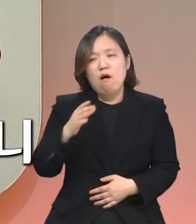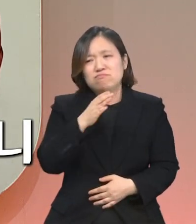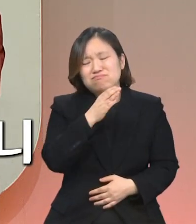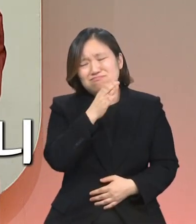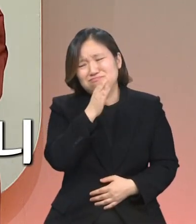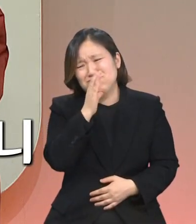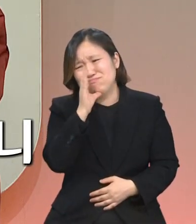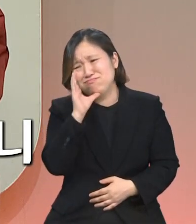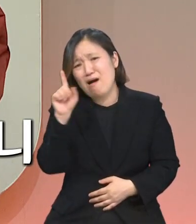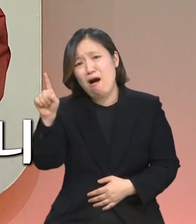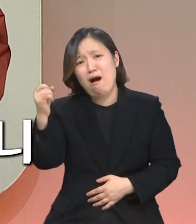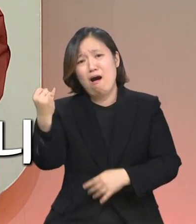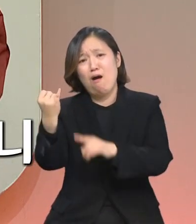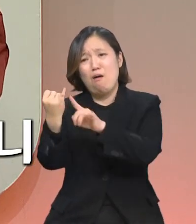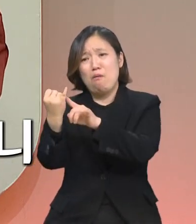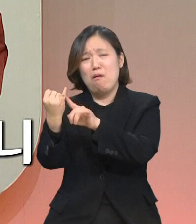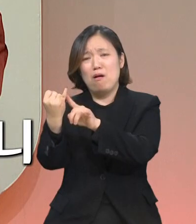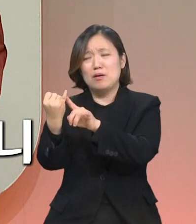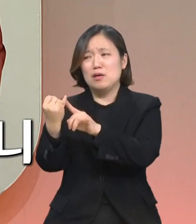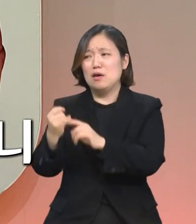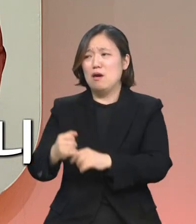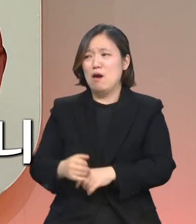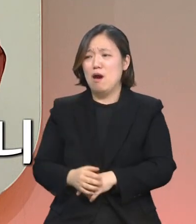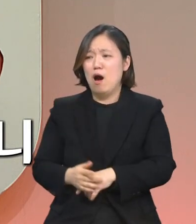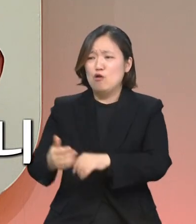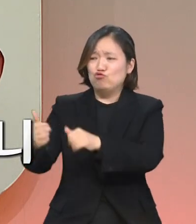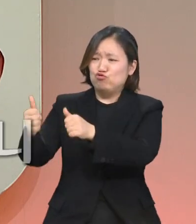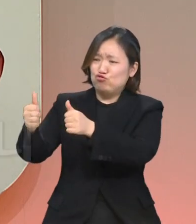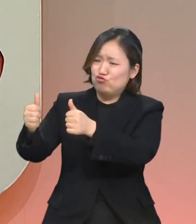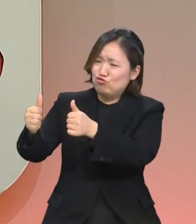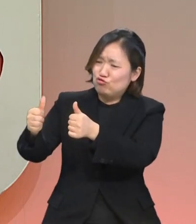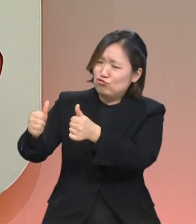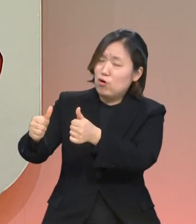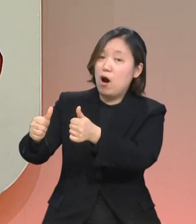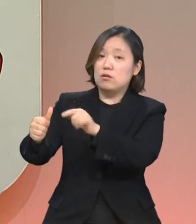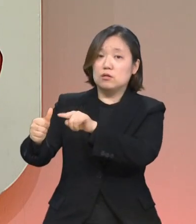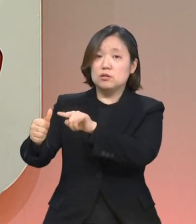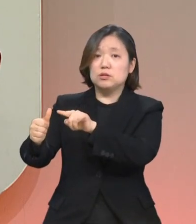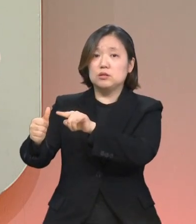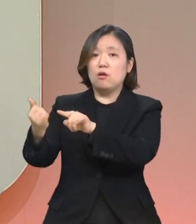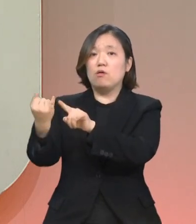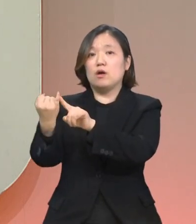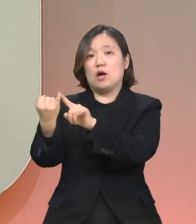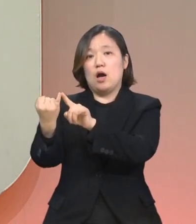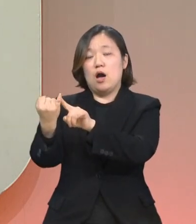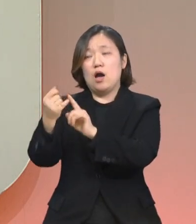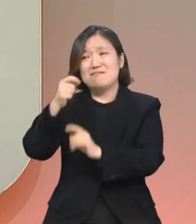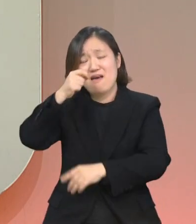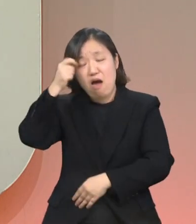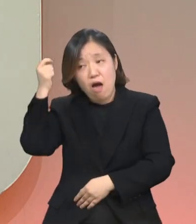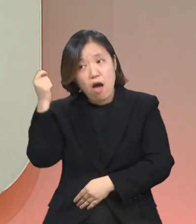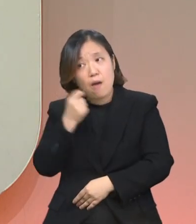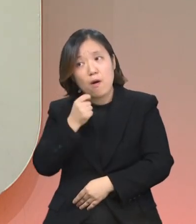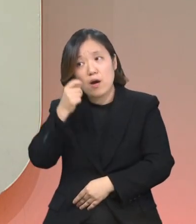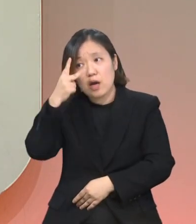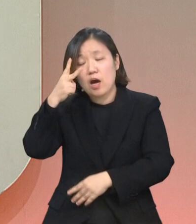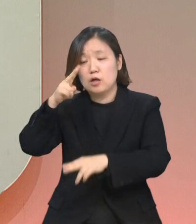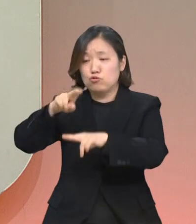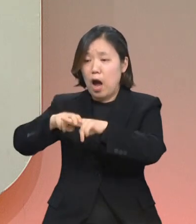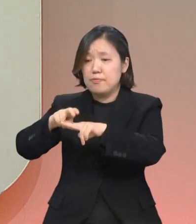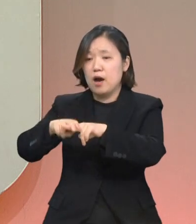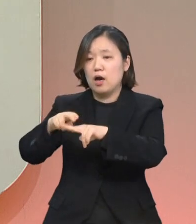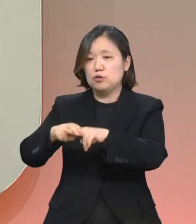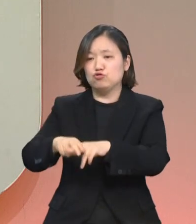연세만은 노인이 이제 얼마 못 산다라고 이제 판정받은 노인이 그 새벽에 하염없이